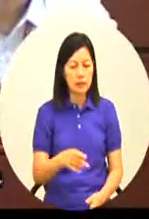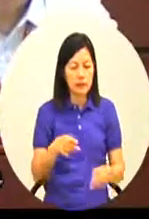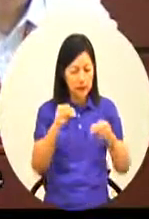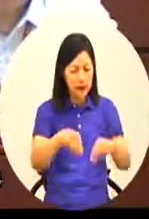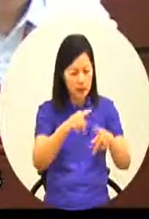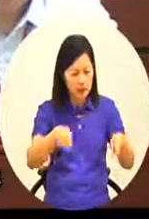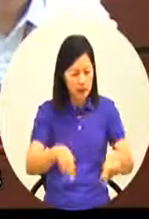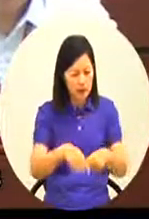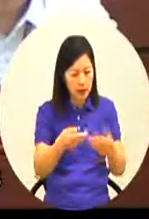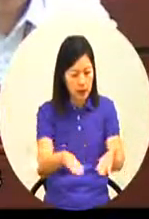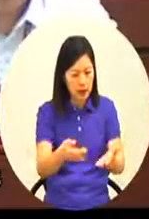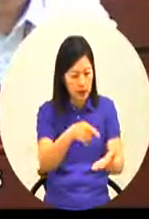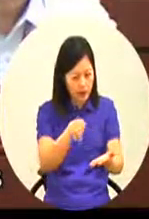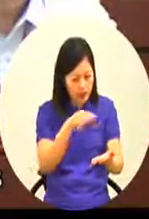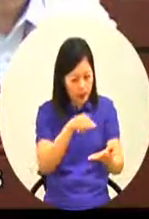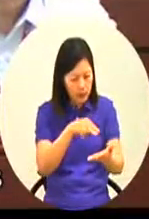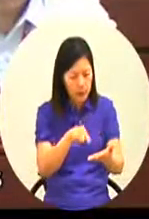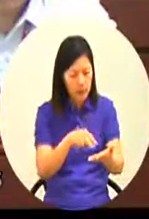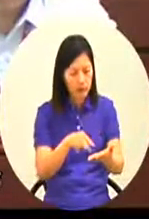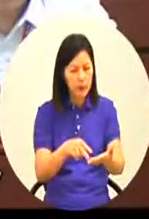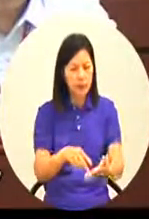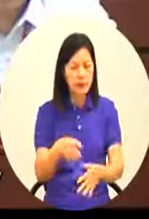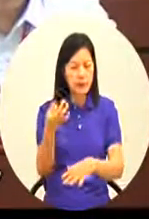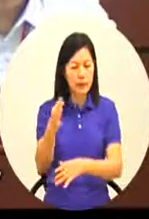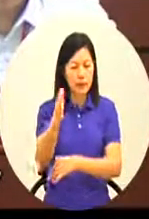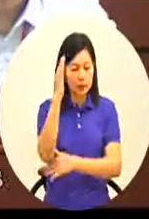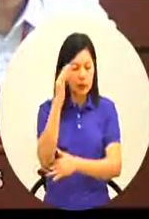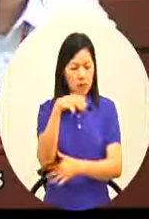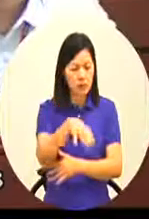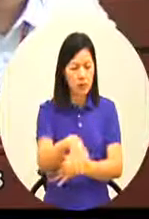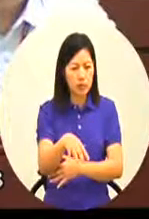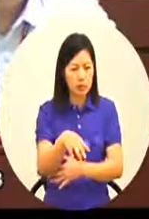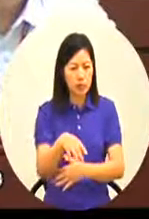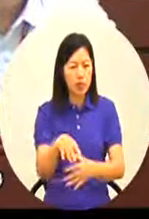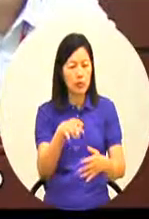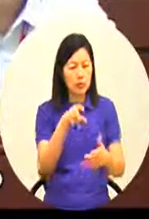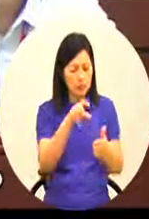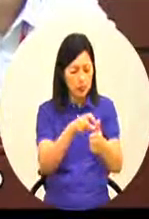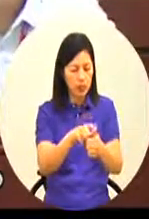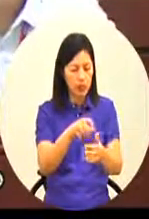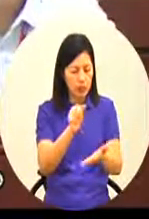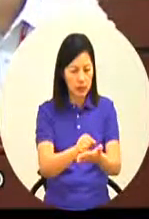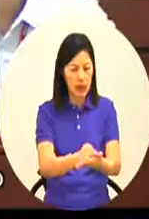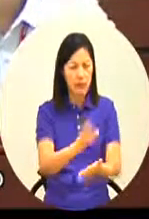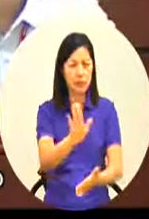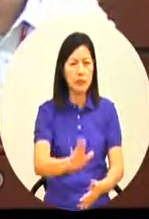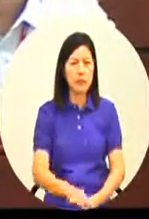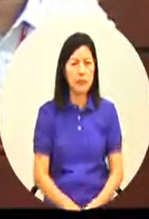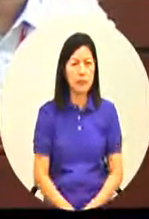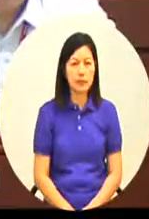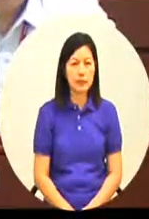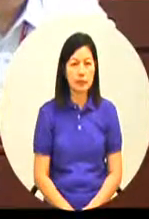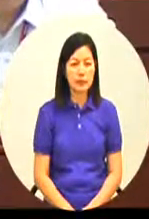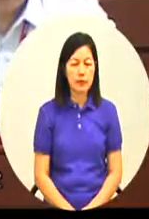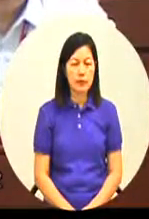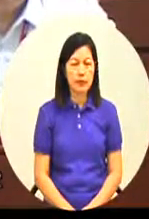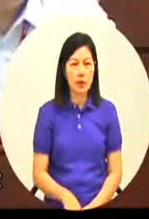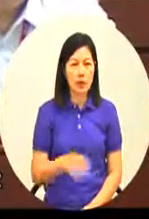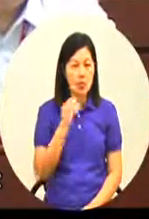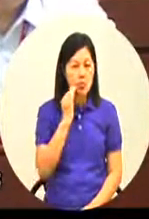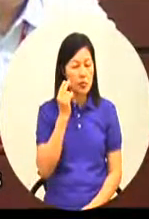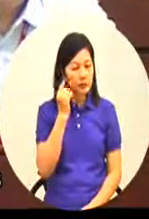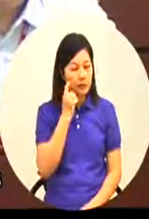供给财政局的问卷题目里面。好，那好，那所以关于说假设上次议员